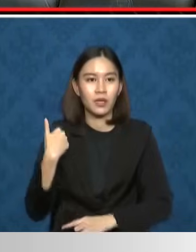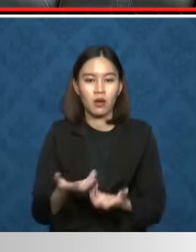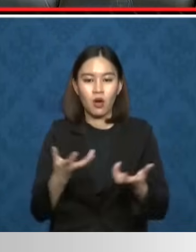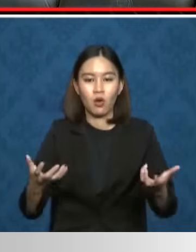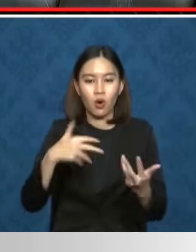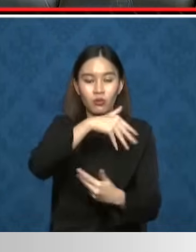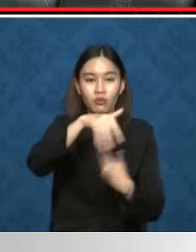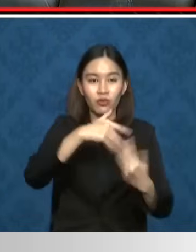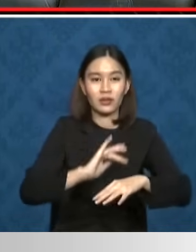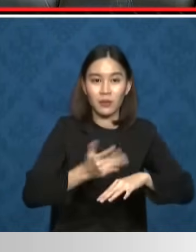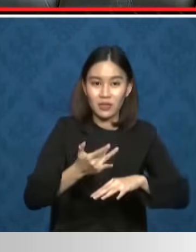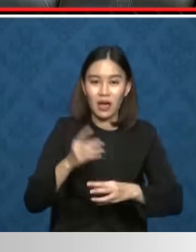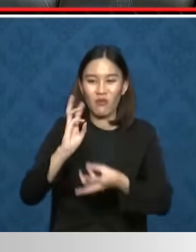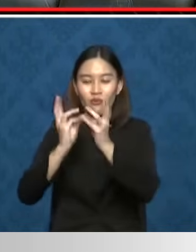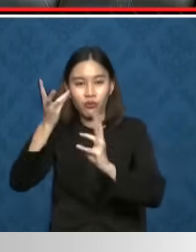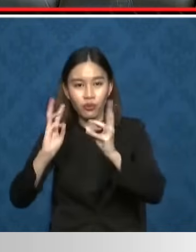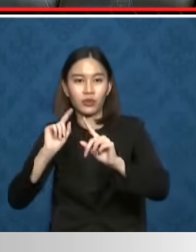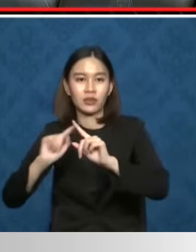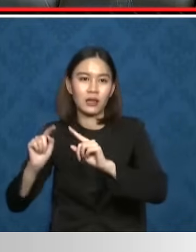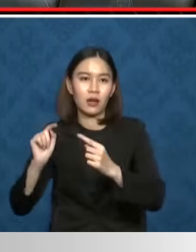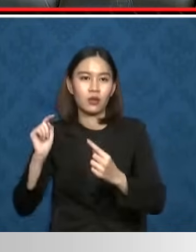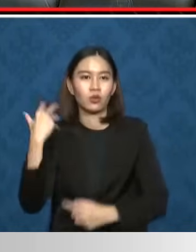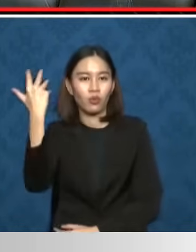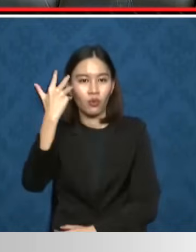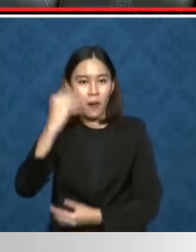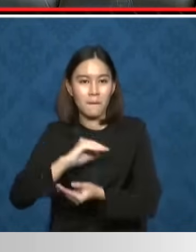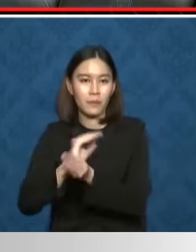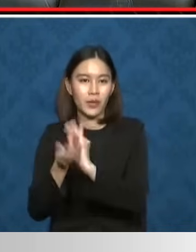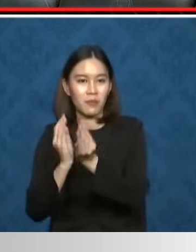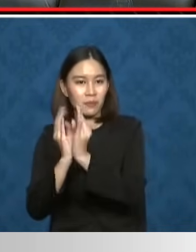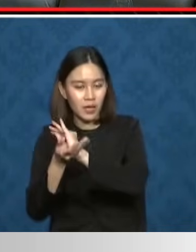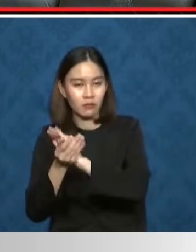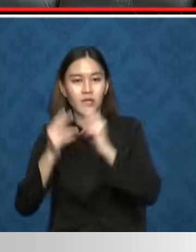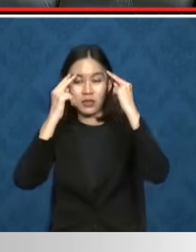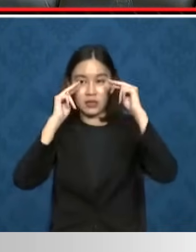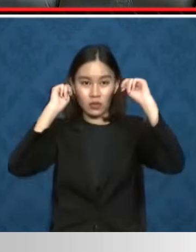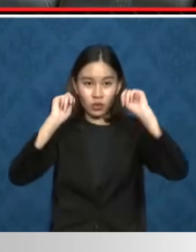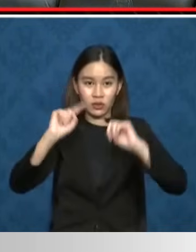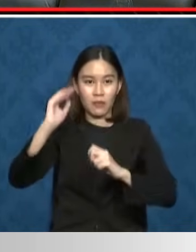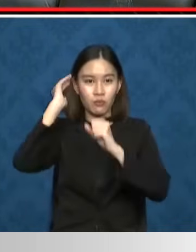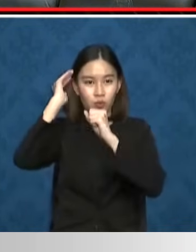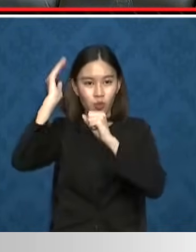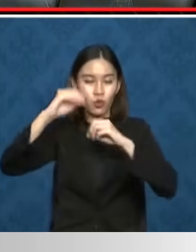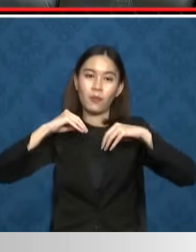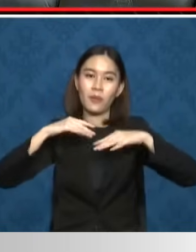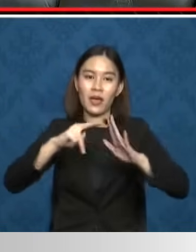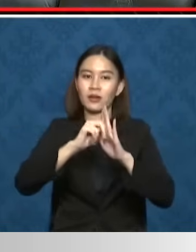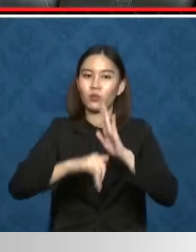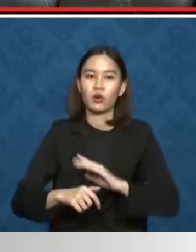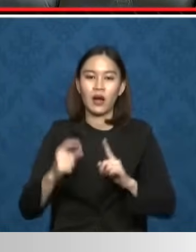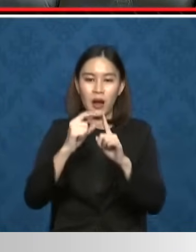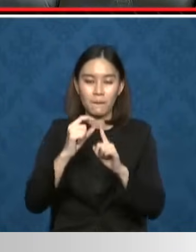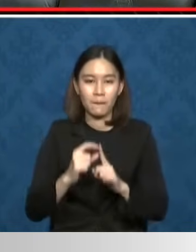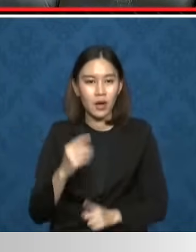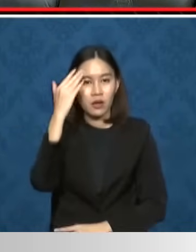รธรรมชาติปัญหามลพิษและภัยทางสภาพภูมิอากาศเปลี่ยนแปลงซึ่งท่านนายกนะครับก็ได้แถลงนโยบายเป็นคำพูดสวยหรูไว้อ